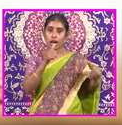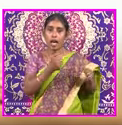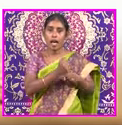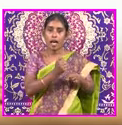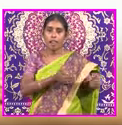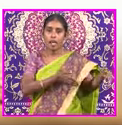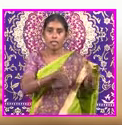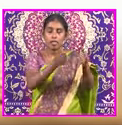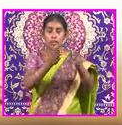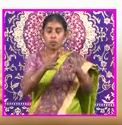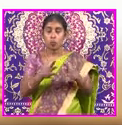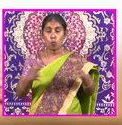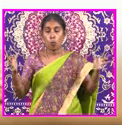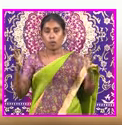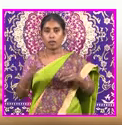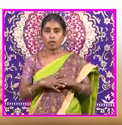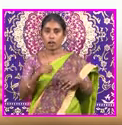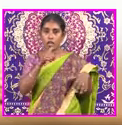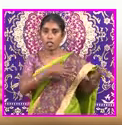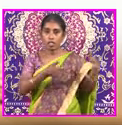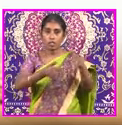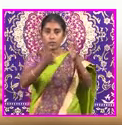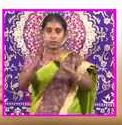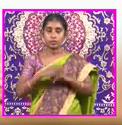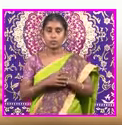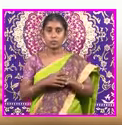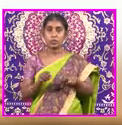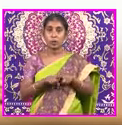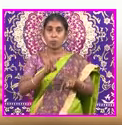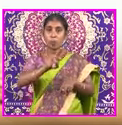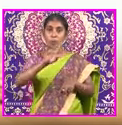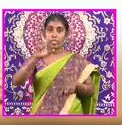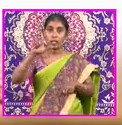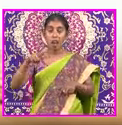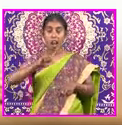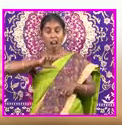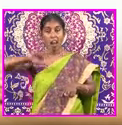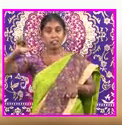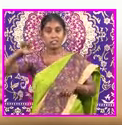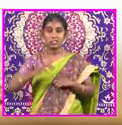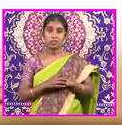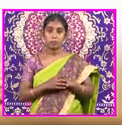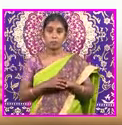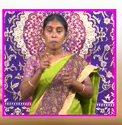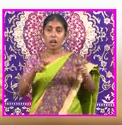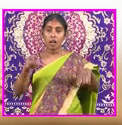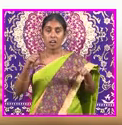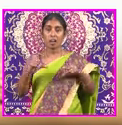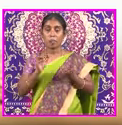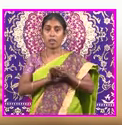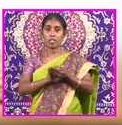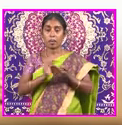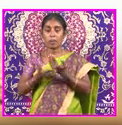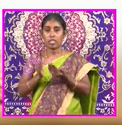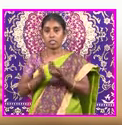வெள்ளத்தின் காரணமாக ஏறக்குறைய 37 லட்சம் மக்கள் வந்து பாதுகாப்பான பகுதியில் தங்க வைக்கப்பட்டுள்ளனர். இதிலிருந்தே நமக்கு தெரியும், வானிலை மற்றும்